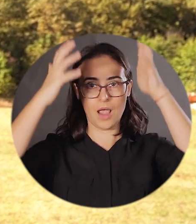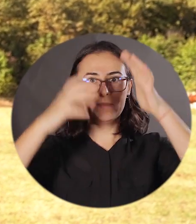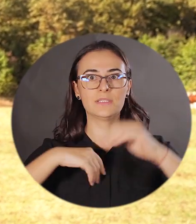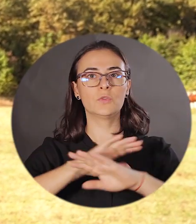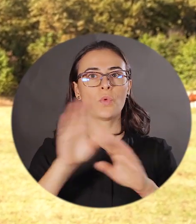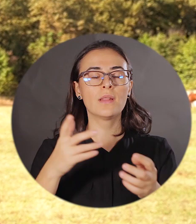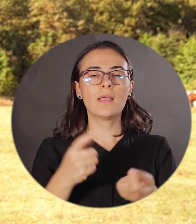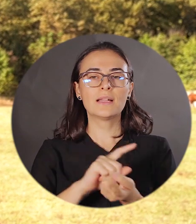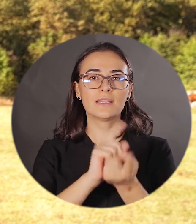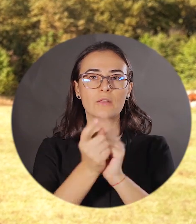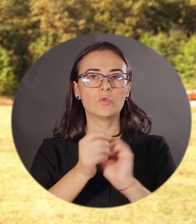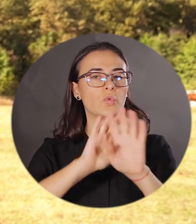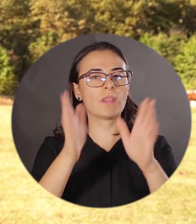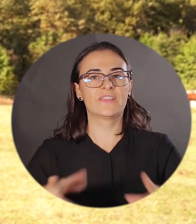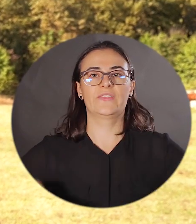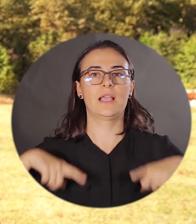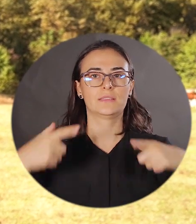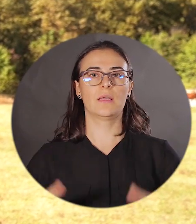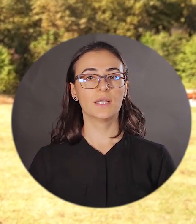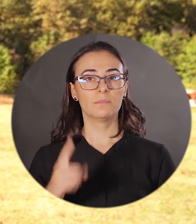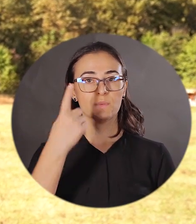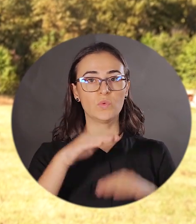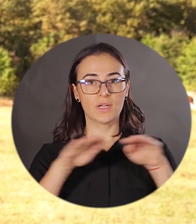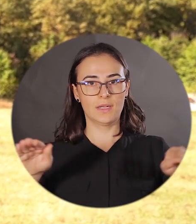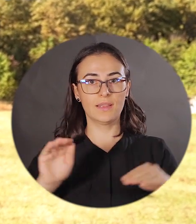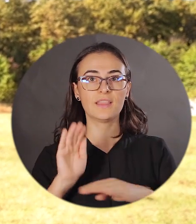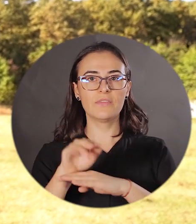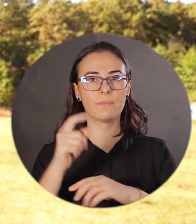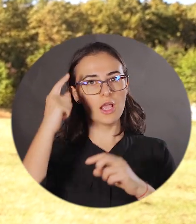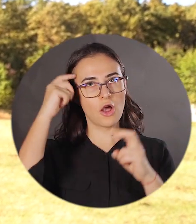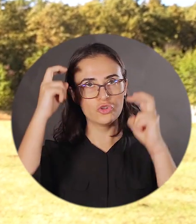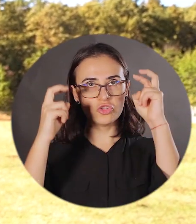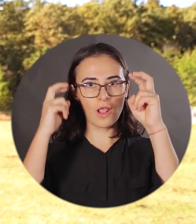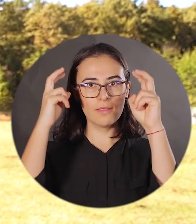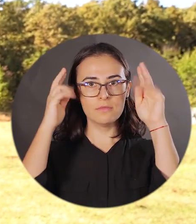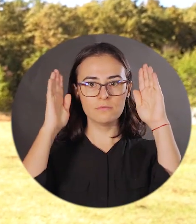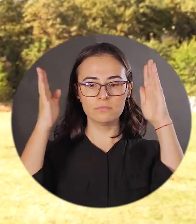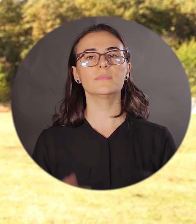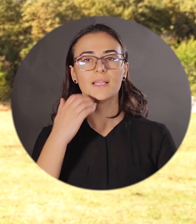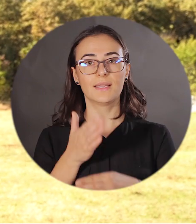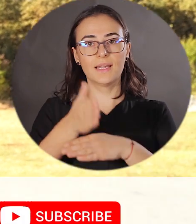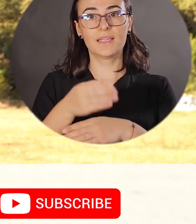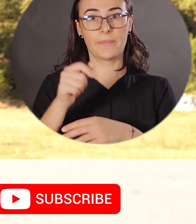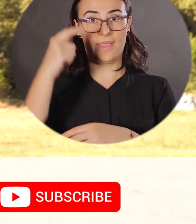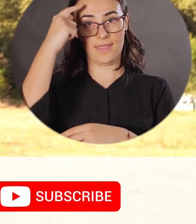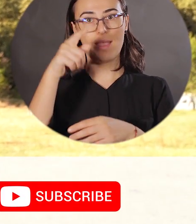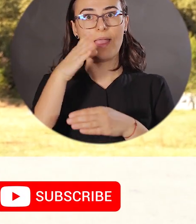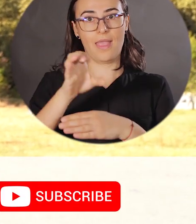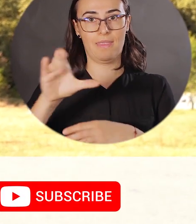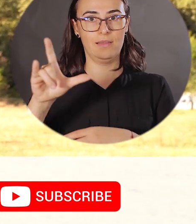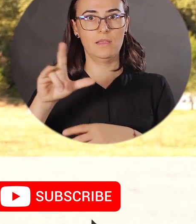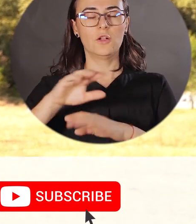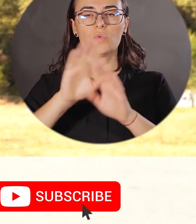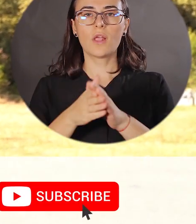32 de puncte pe cap care practic transformă toată viața. În primul rând, devii mai conștient. Când ești conștient și prezent